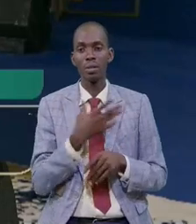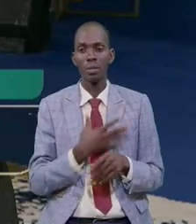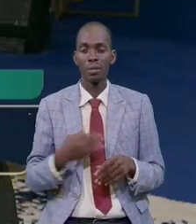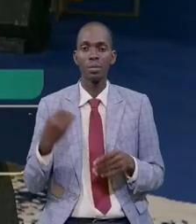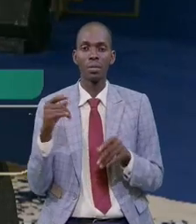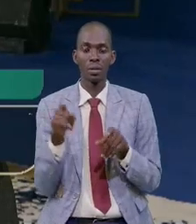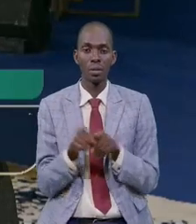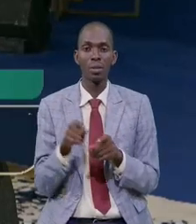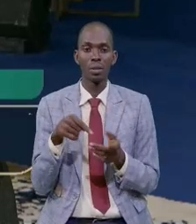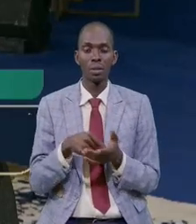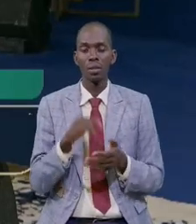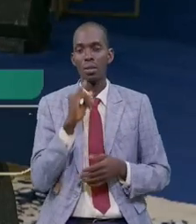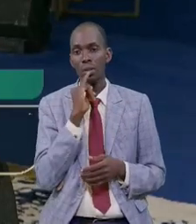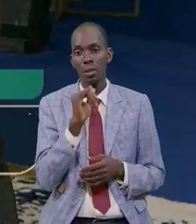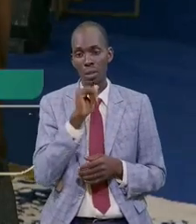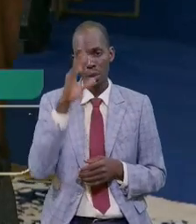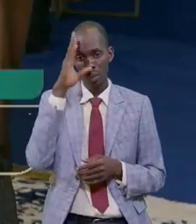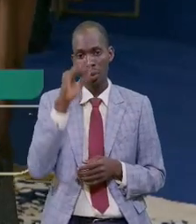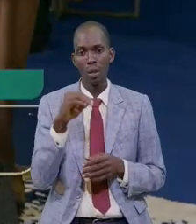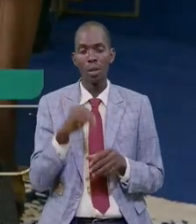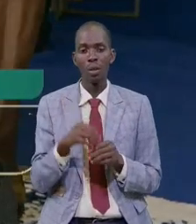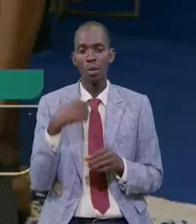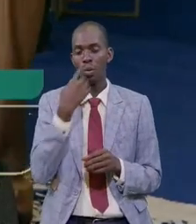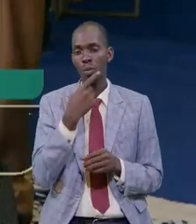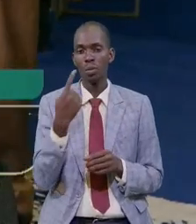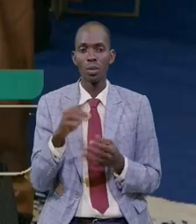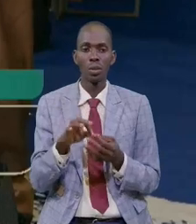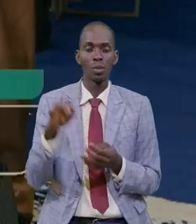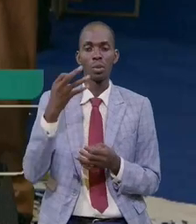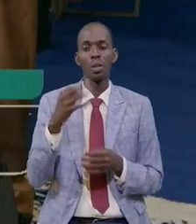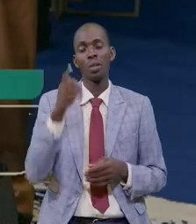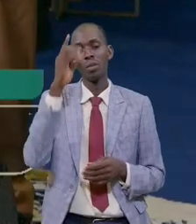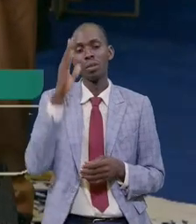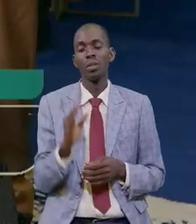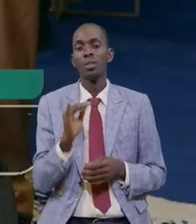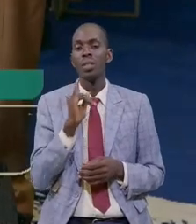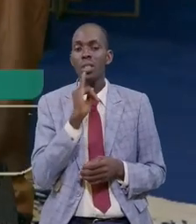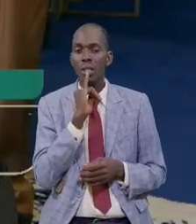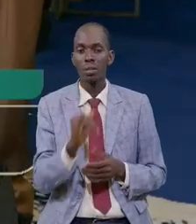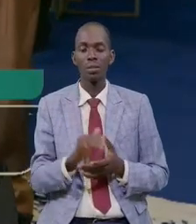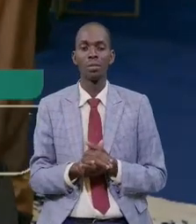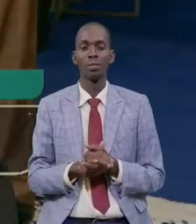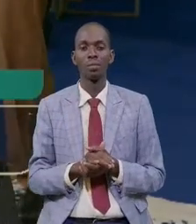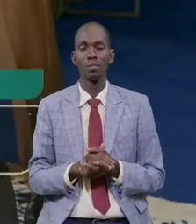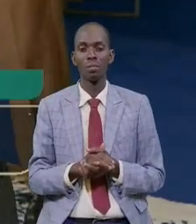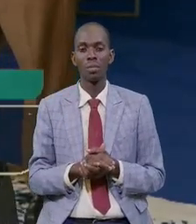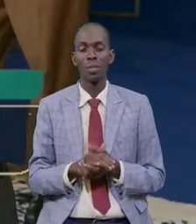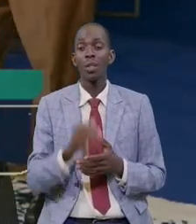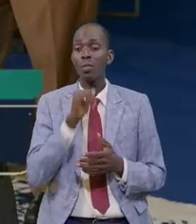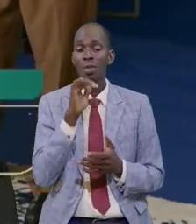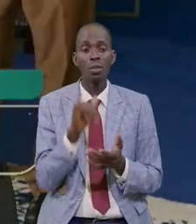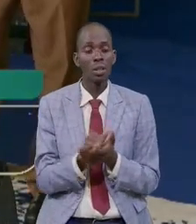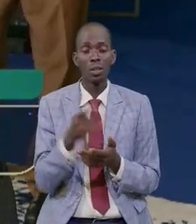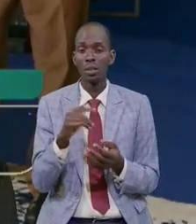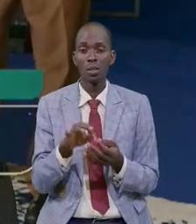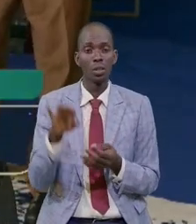en lui l'esprit de Dieu c'est n'est pas l'Esprit